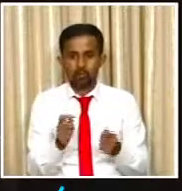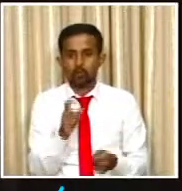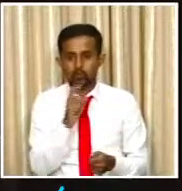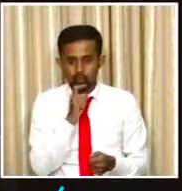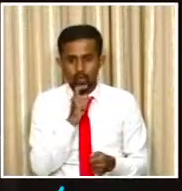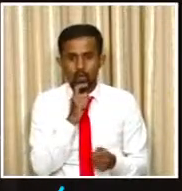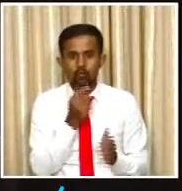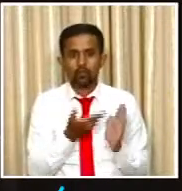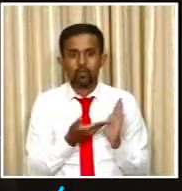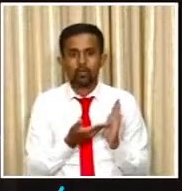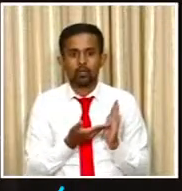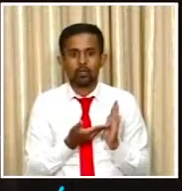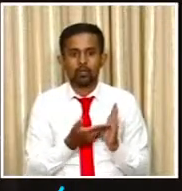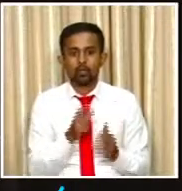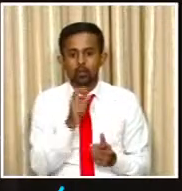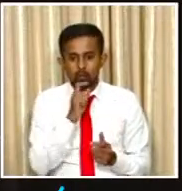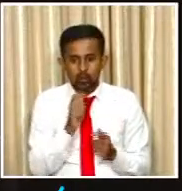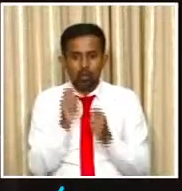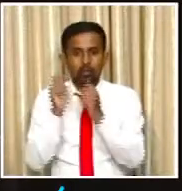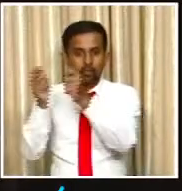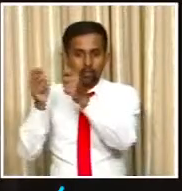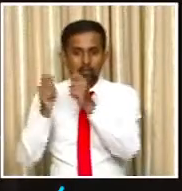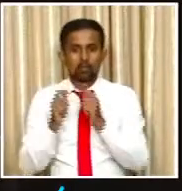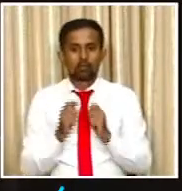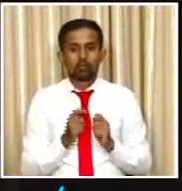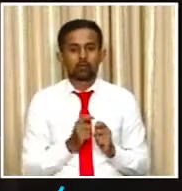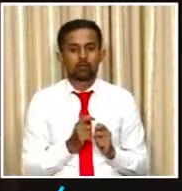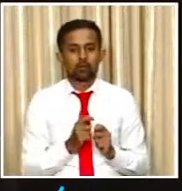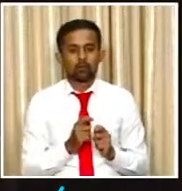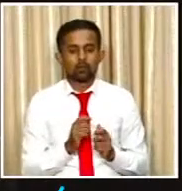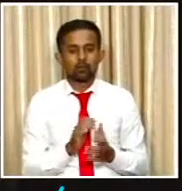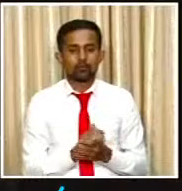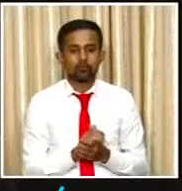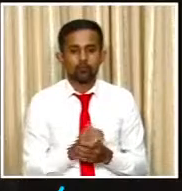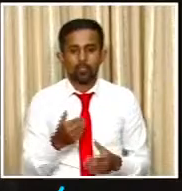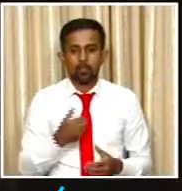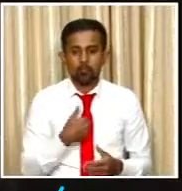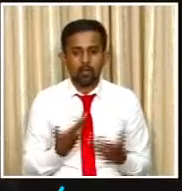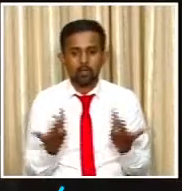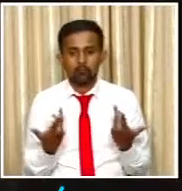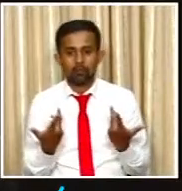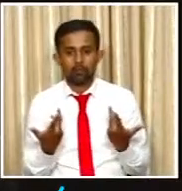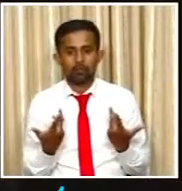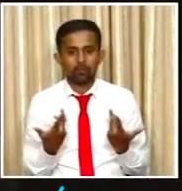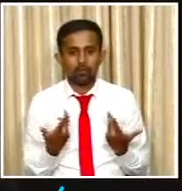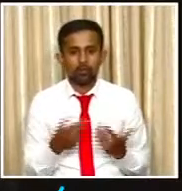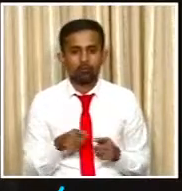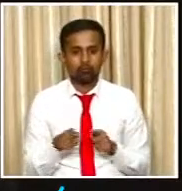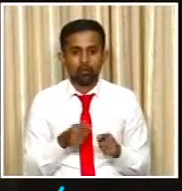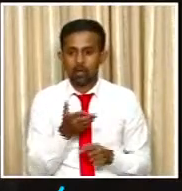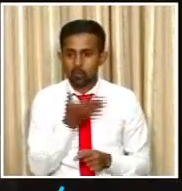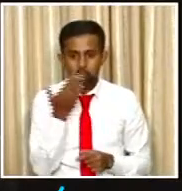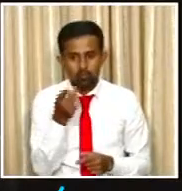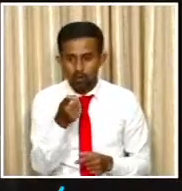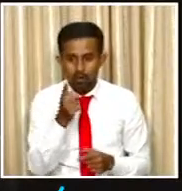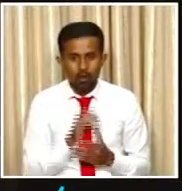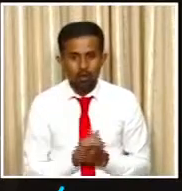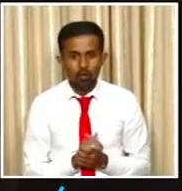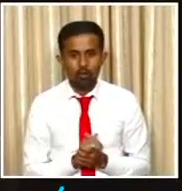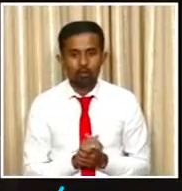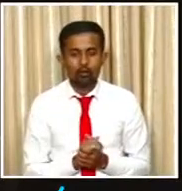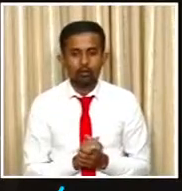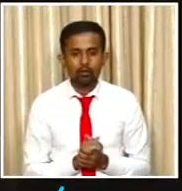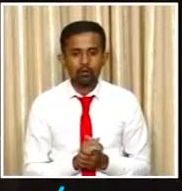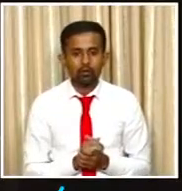ගිහින්? උසාවියකට ගිහිලා මේ වගේ කූට ලේකනයක් දීලා තියෙන්නේ. මටත් නෙමෙයි. මෙහෙම දෙයක් කරන්න පුළුවන්ද? මොකද්ද